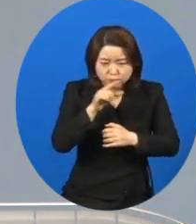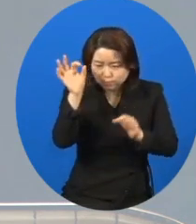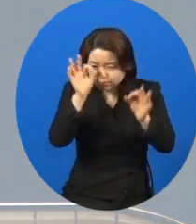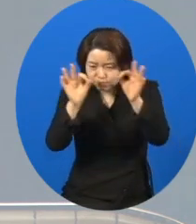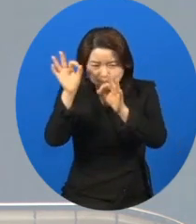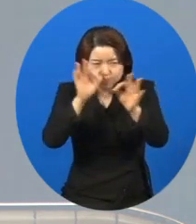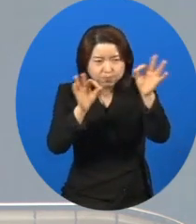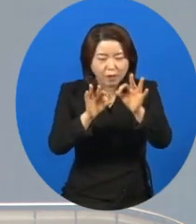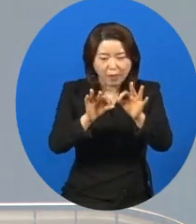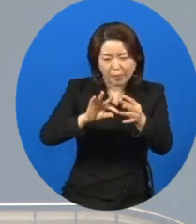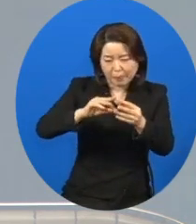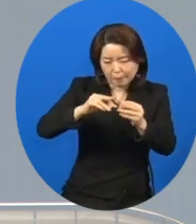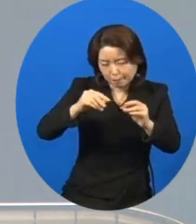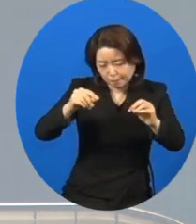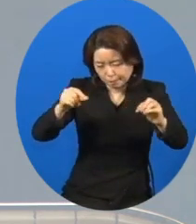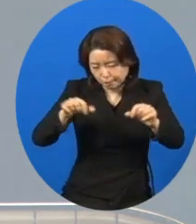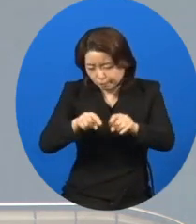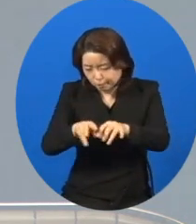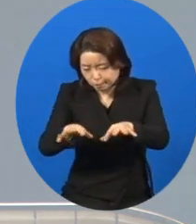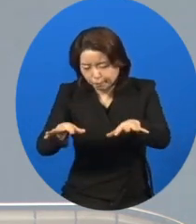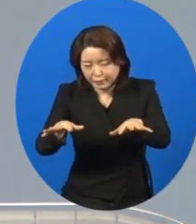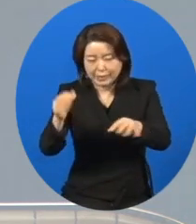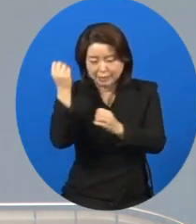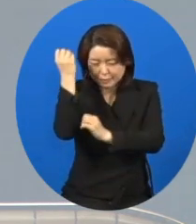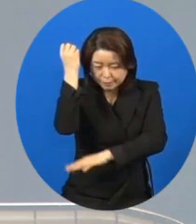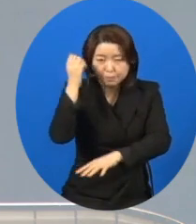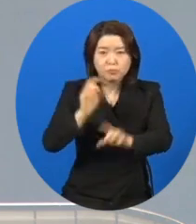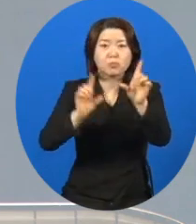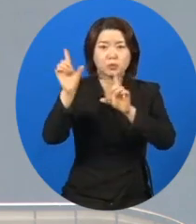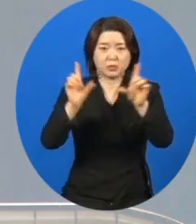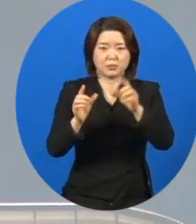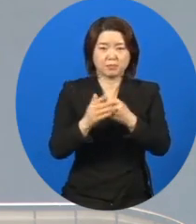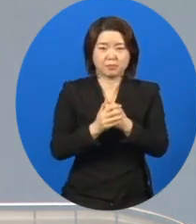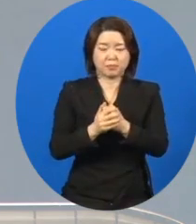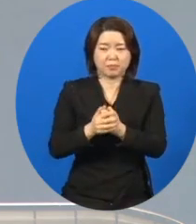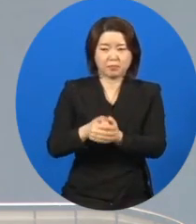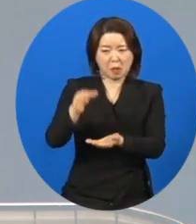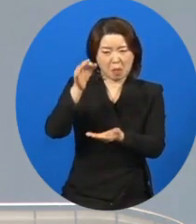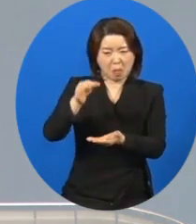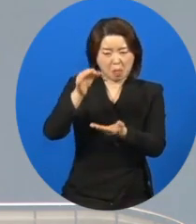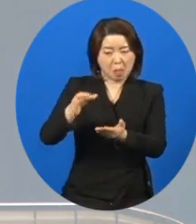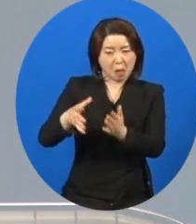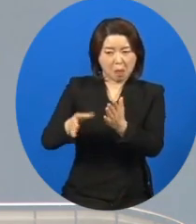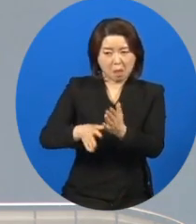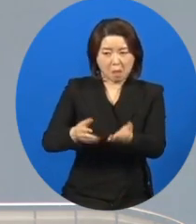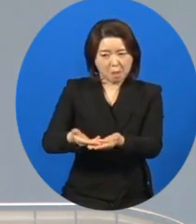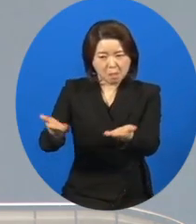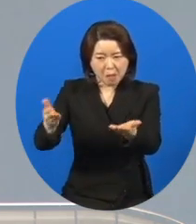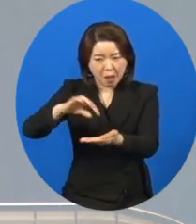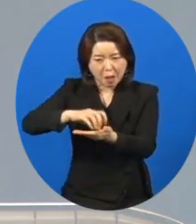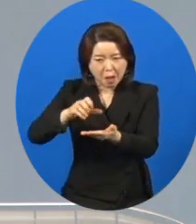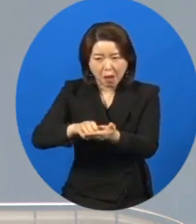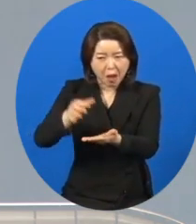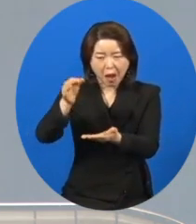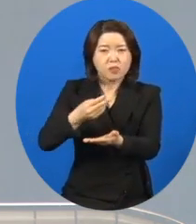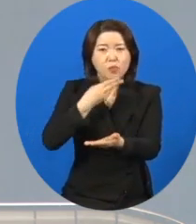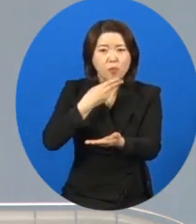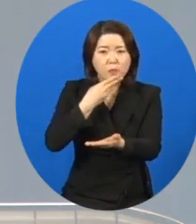다 비틀어져 있는 모습, 뭐 상품 가치가 전혀 없는 그런